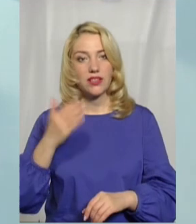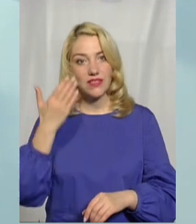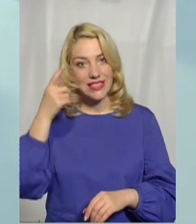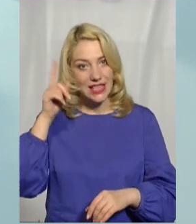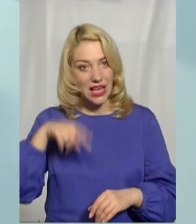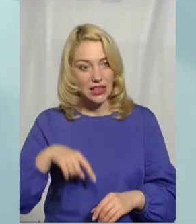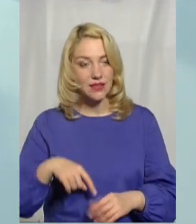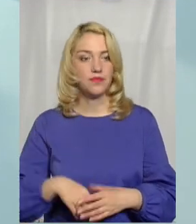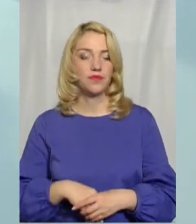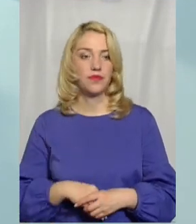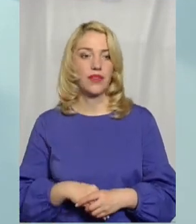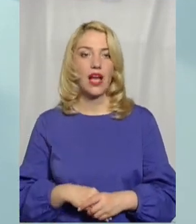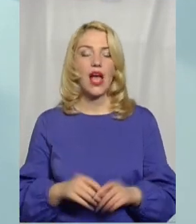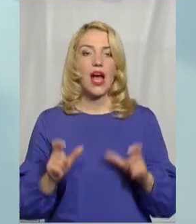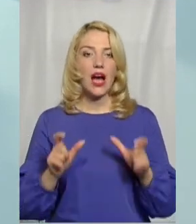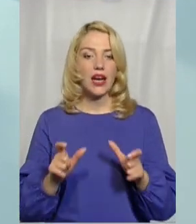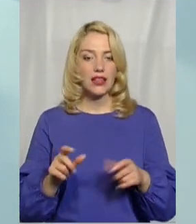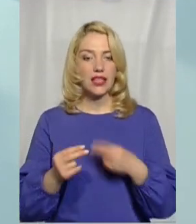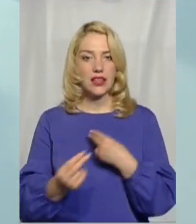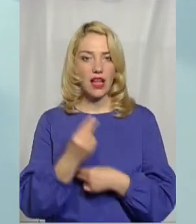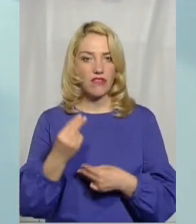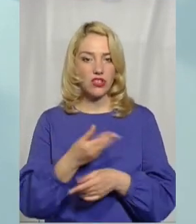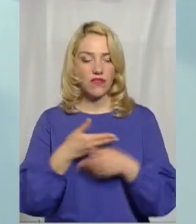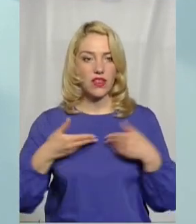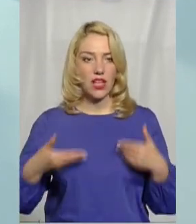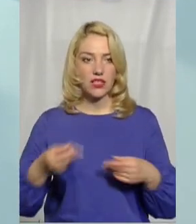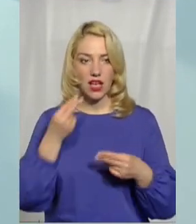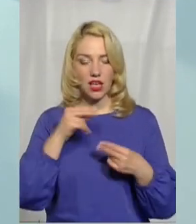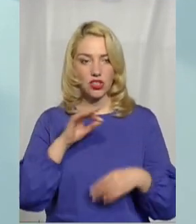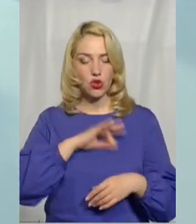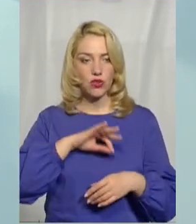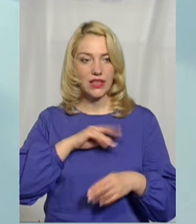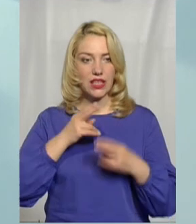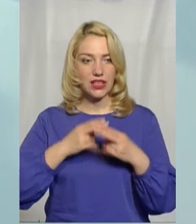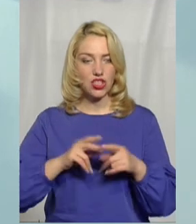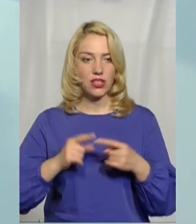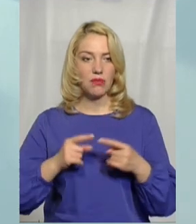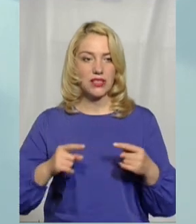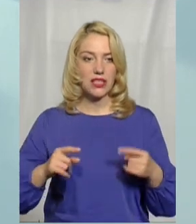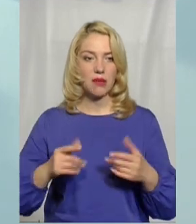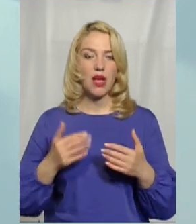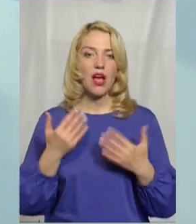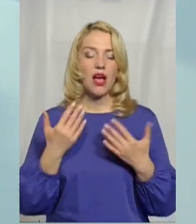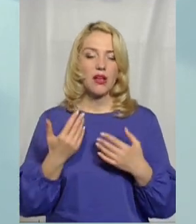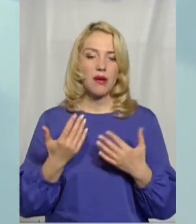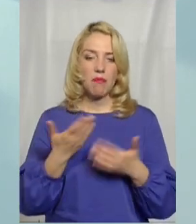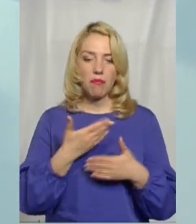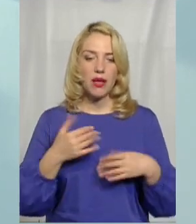знаєте, карантин навчив нас краще користуватися технічними засобами, адже ми